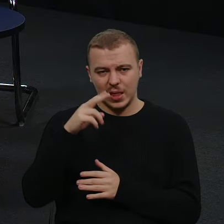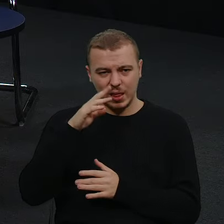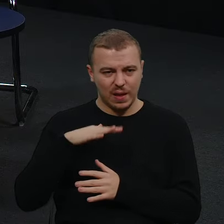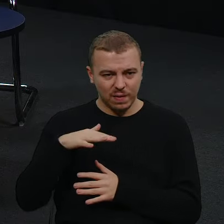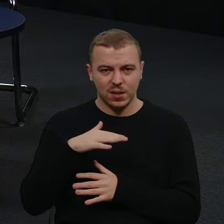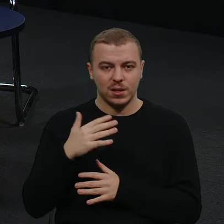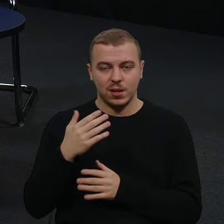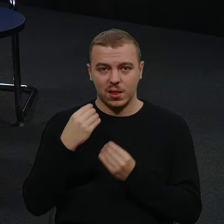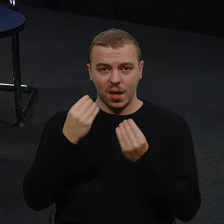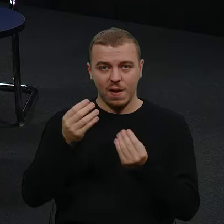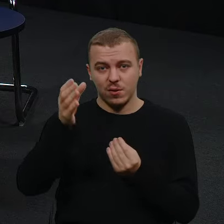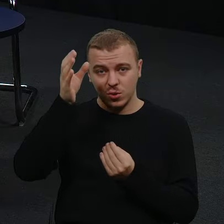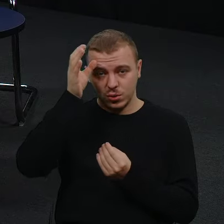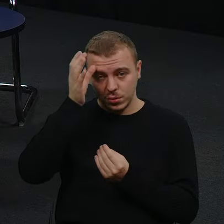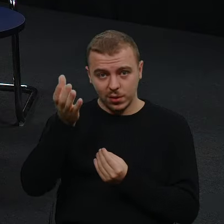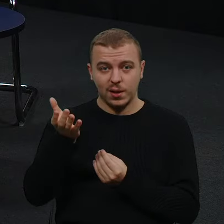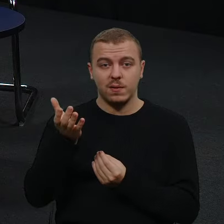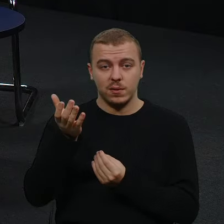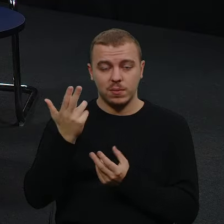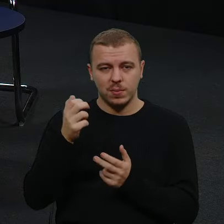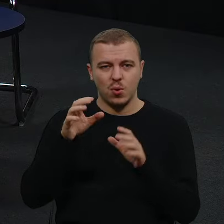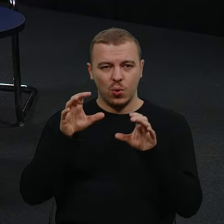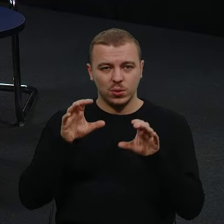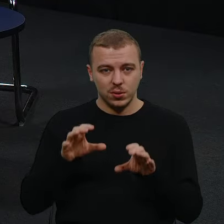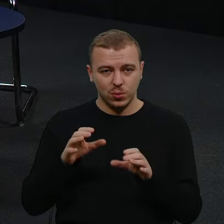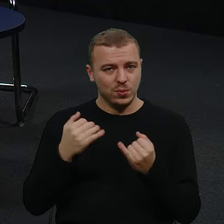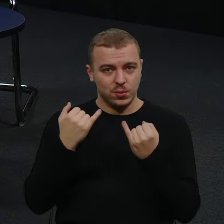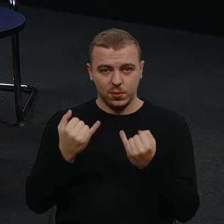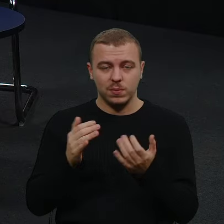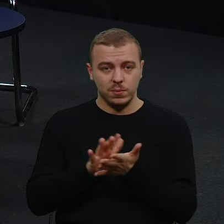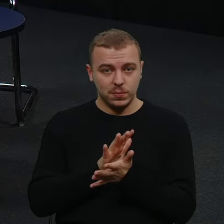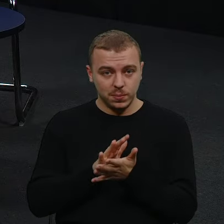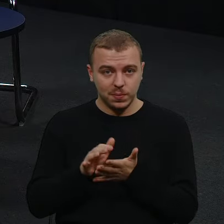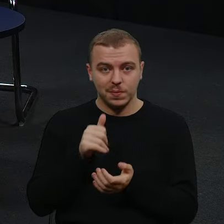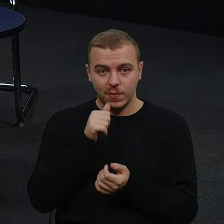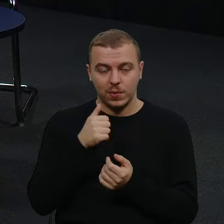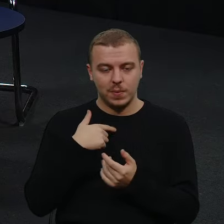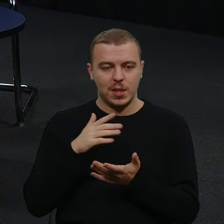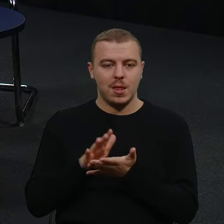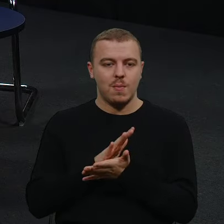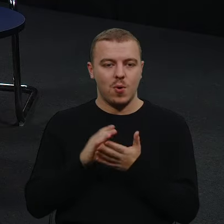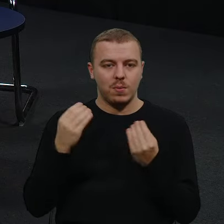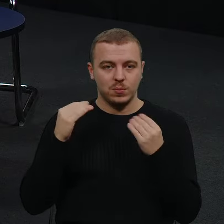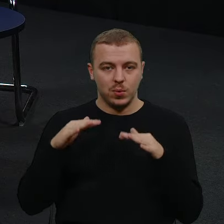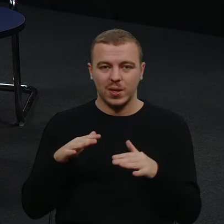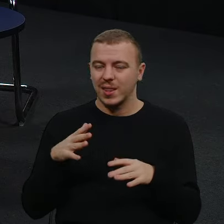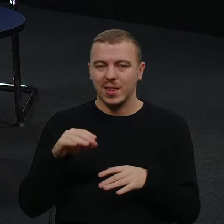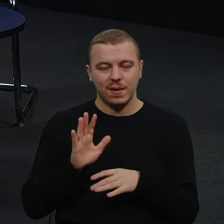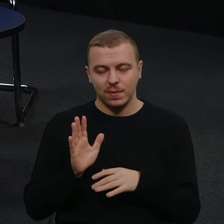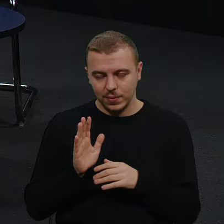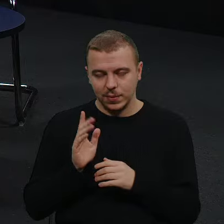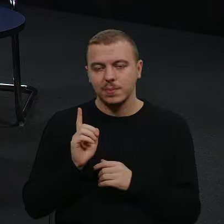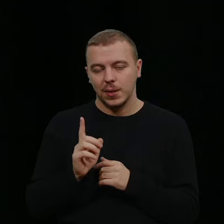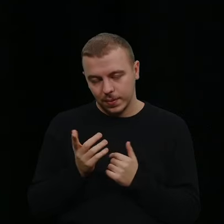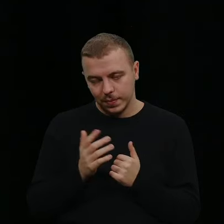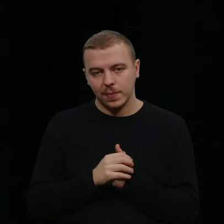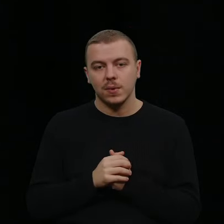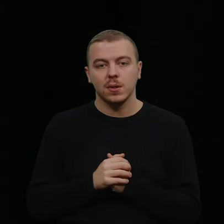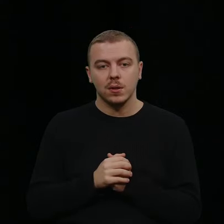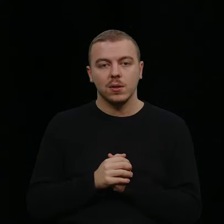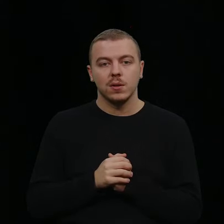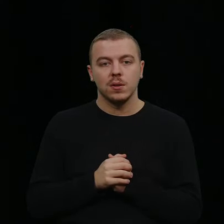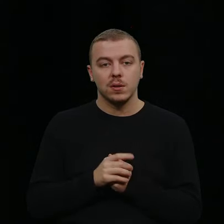davė išsilavinimą, konstitucinį išsilavinimą, kas prašyta pas mus, nemokamas mokslas, nors gal ne visai taip yra, visgi